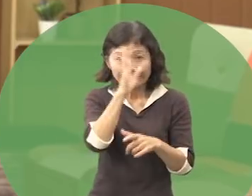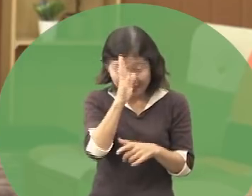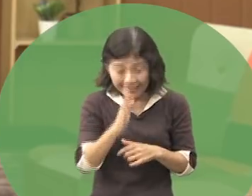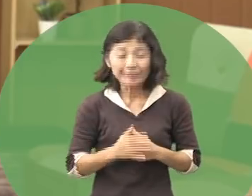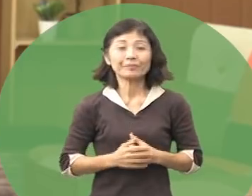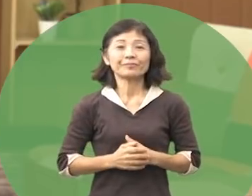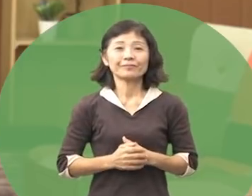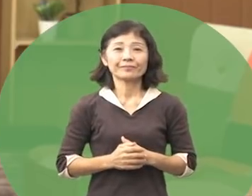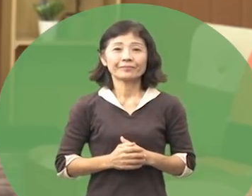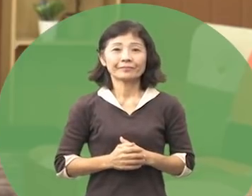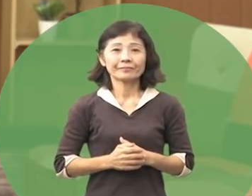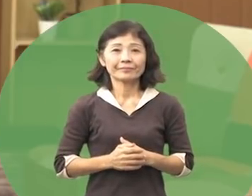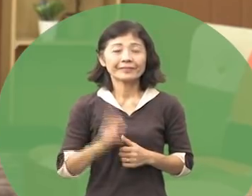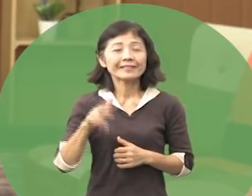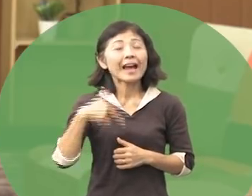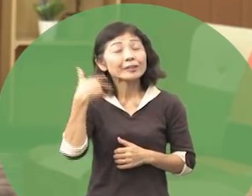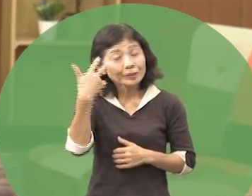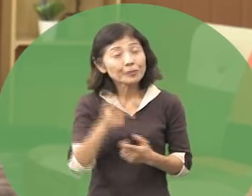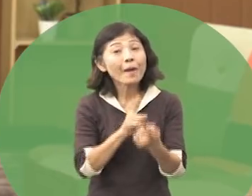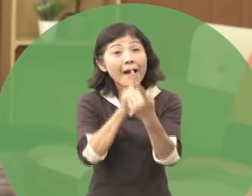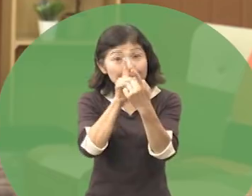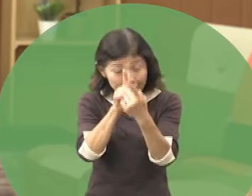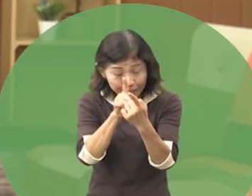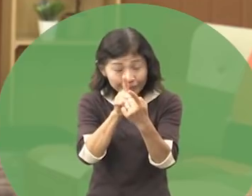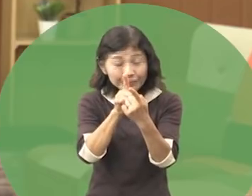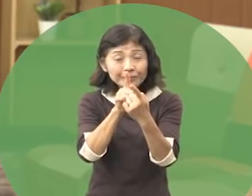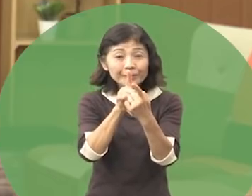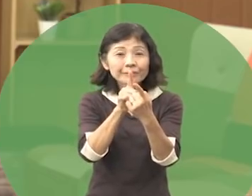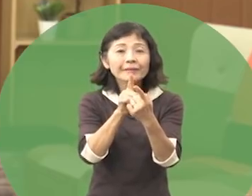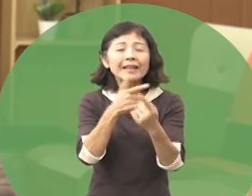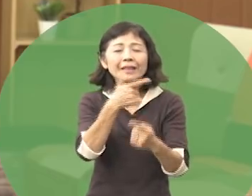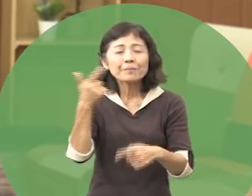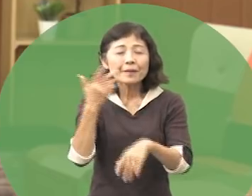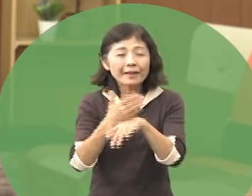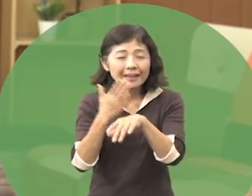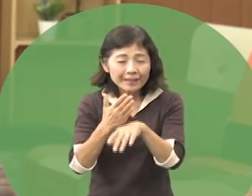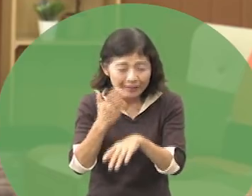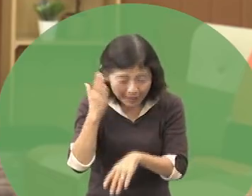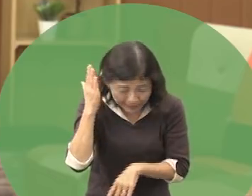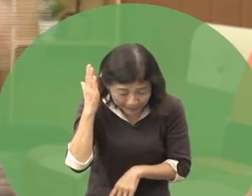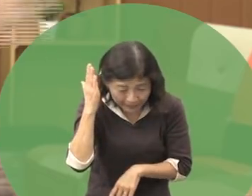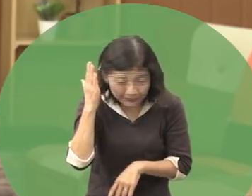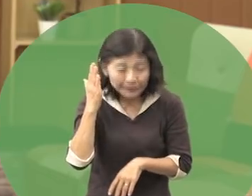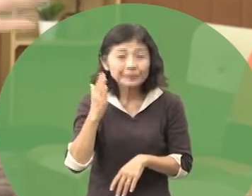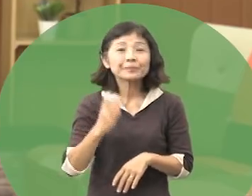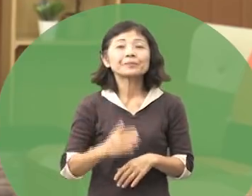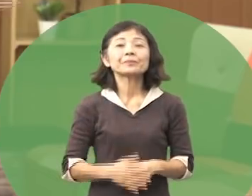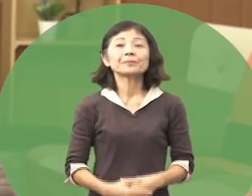それでは来週もお会いしましょう。一平二平デービルー。